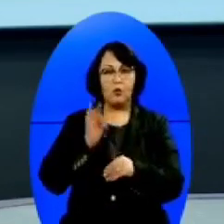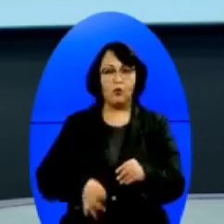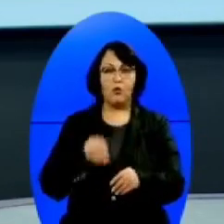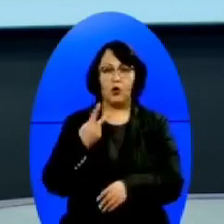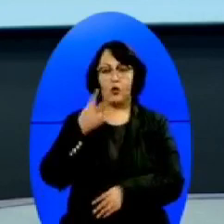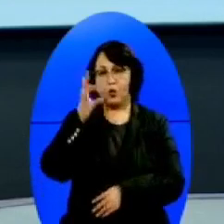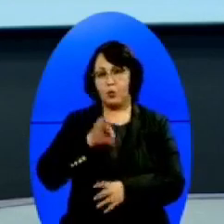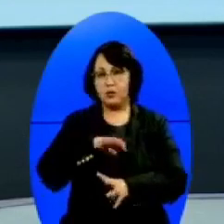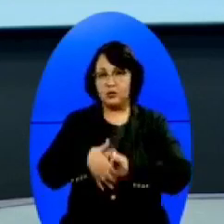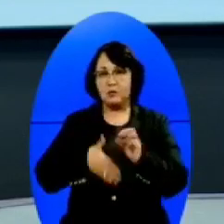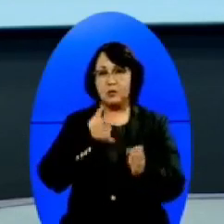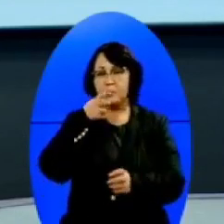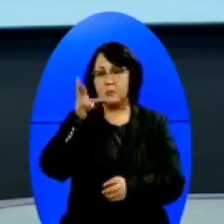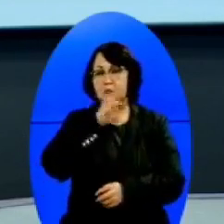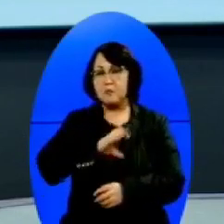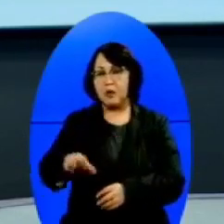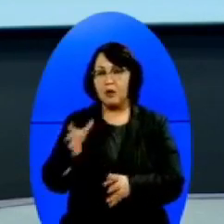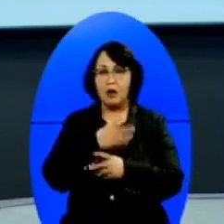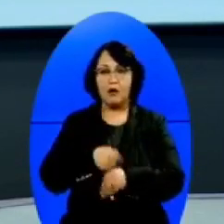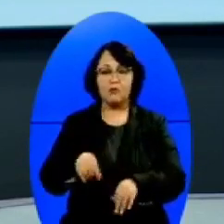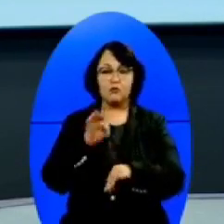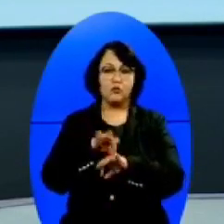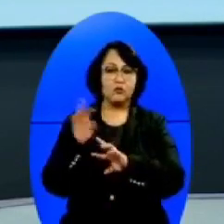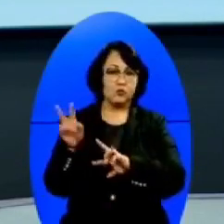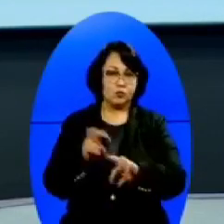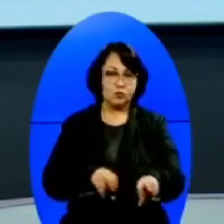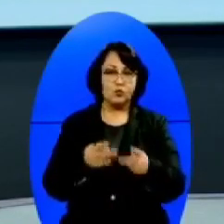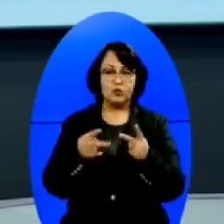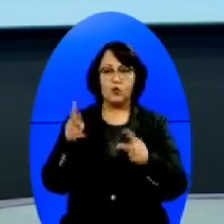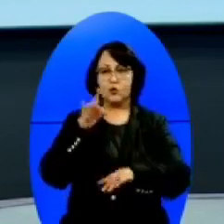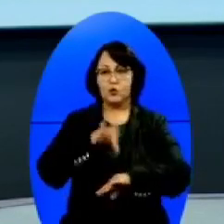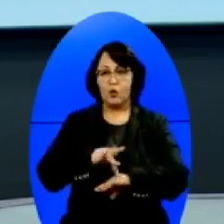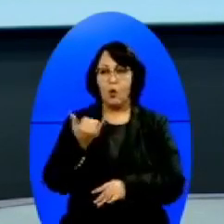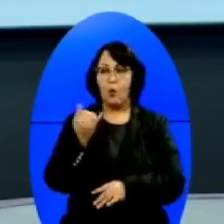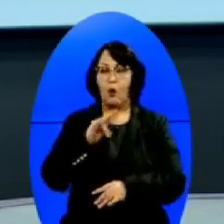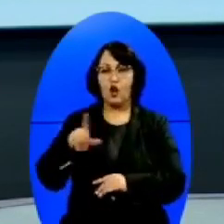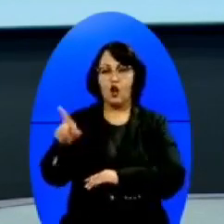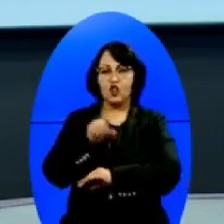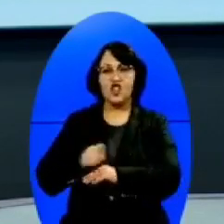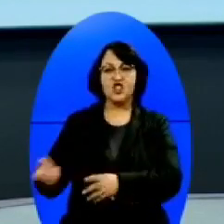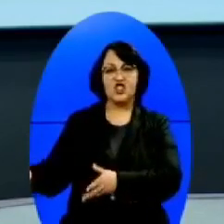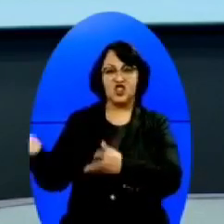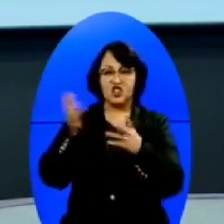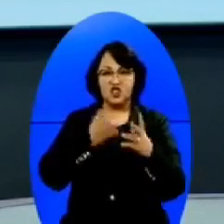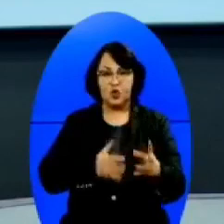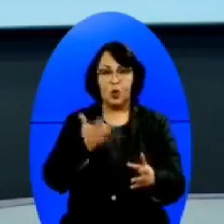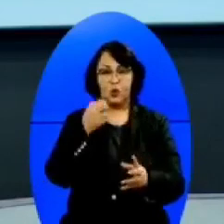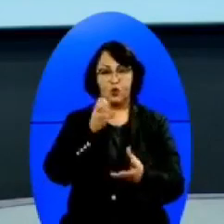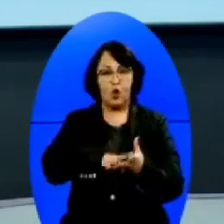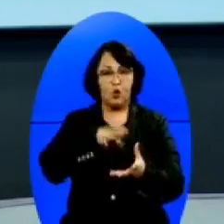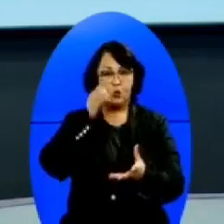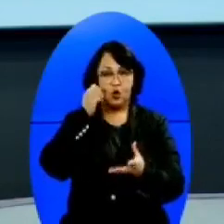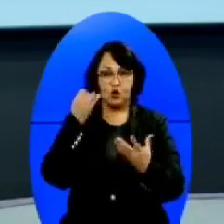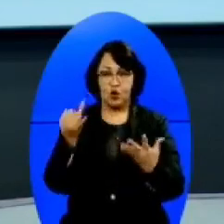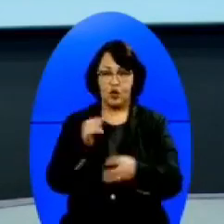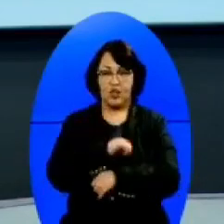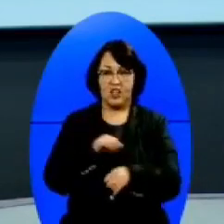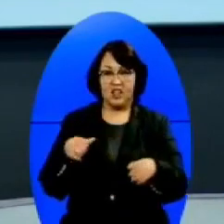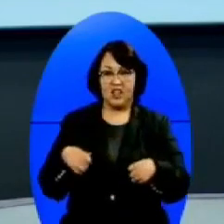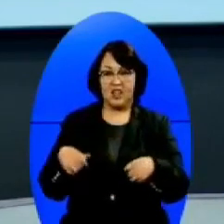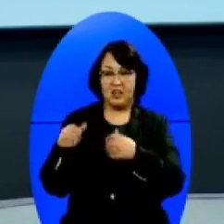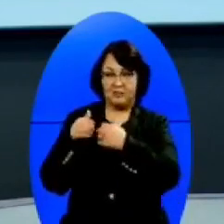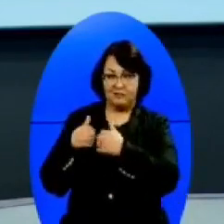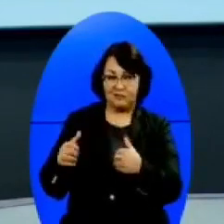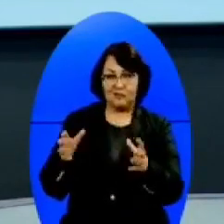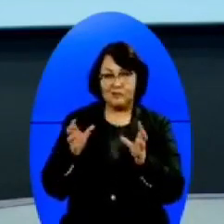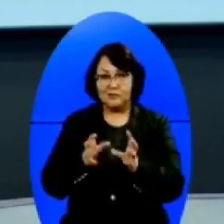байна. Халдвар төвчин судлалын үндэсний төвд Ухаан хотоос ирсэн 30 оюутнаас гадна 7 иргэнийг тусгаарлаж наривчилсан шинжилгээ авсан байна.